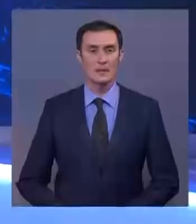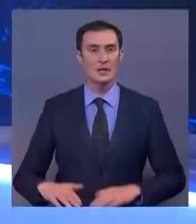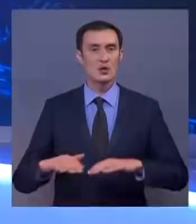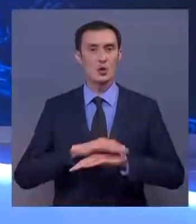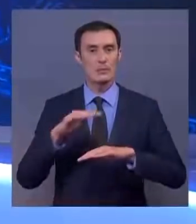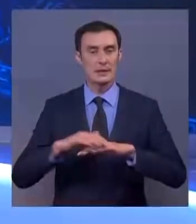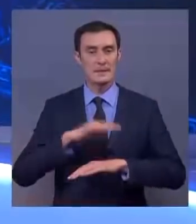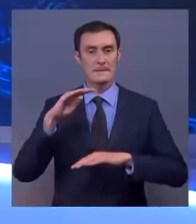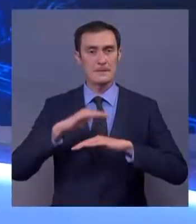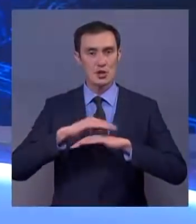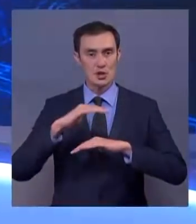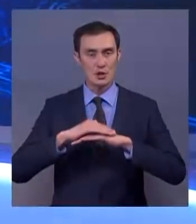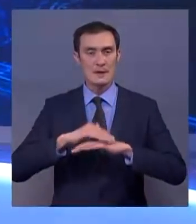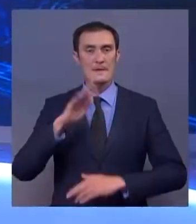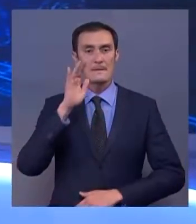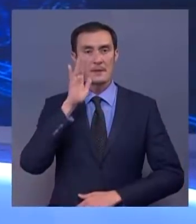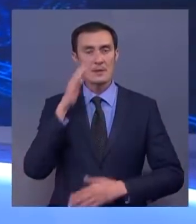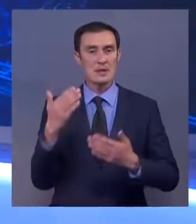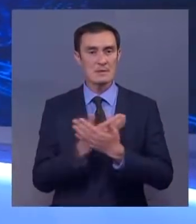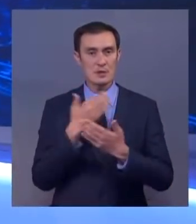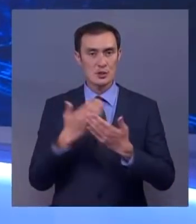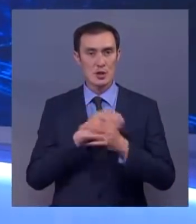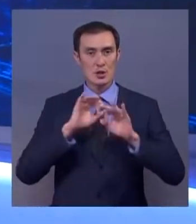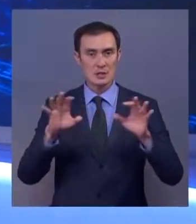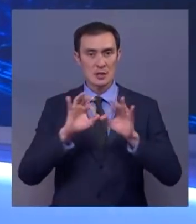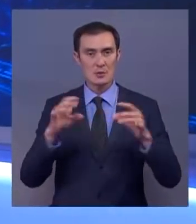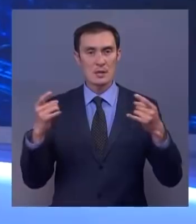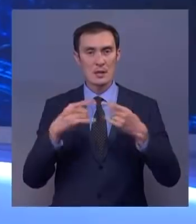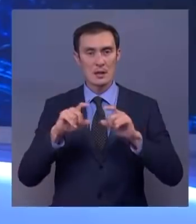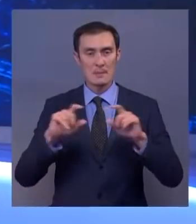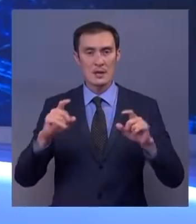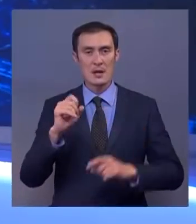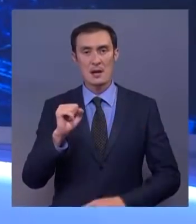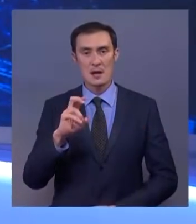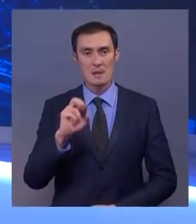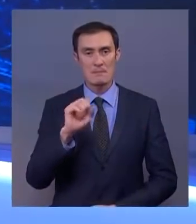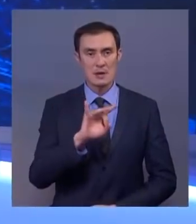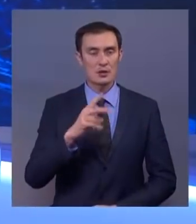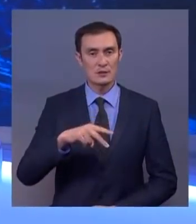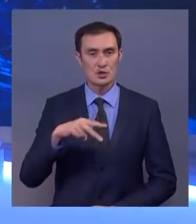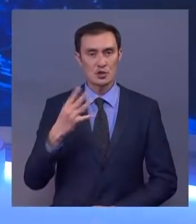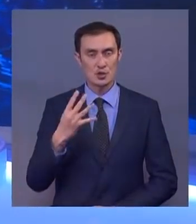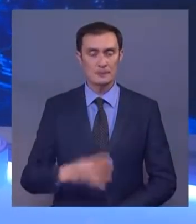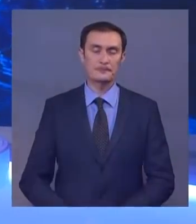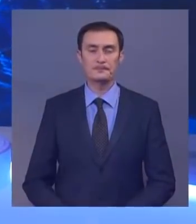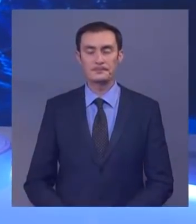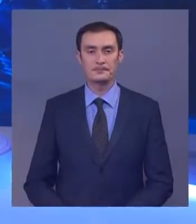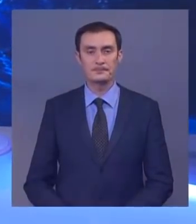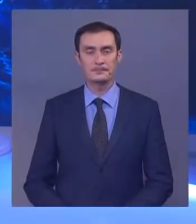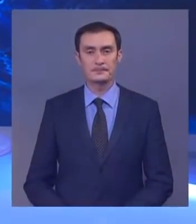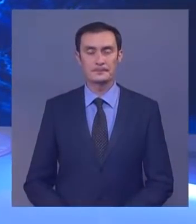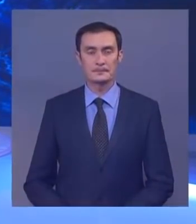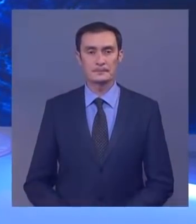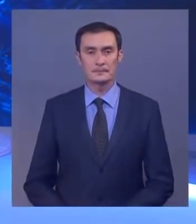Здравствуйте. О событиях в стране и мире расскажу вам я, Сергей Гергель, и мои коллеги из редакции информационных программ телеканала «Хабар-24». Сурдопривод обеспечивает